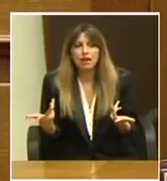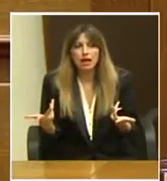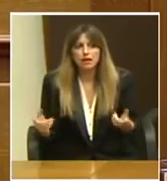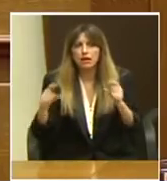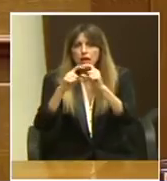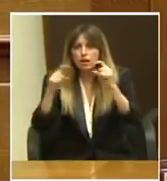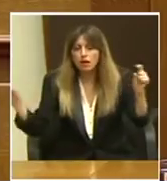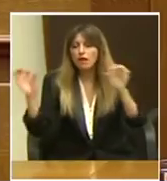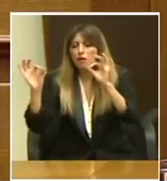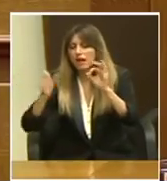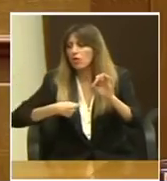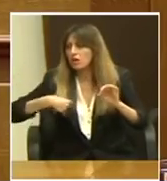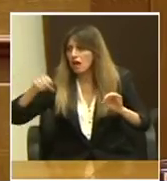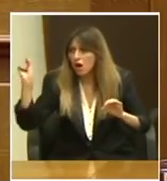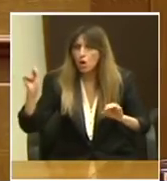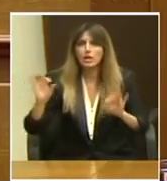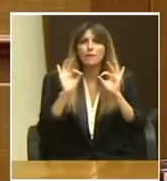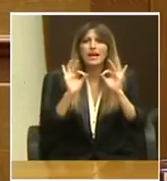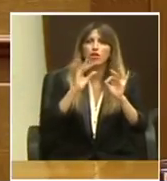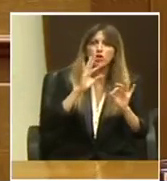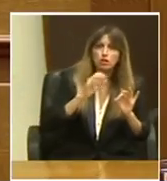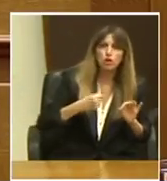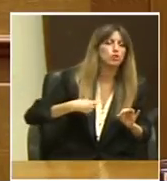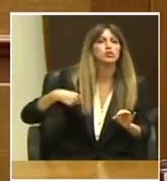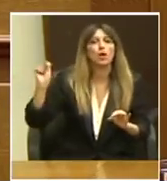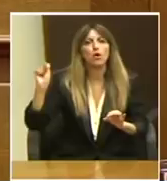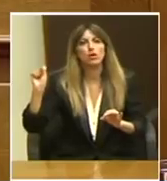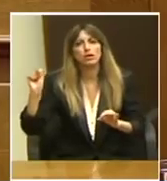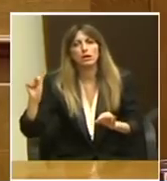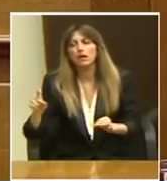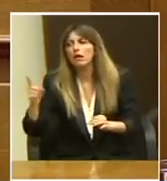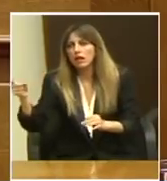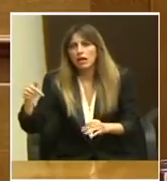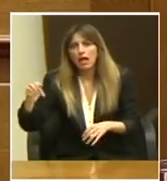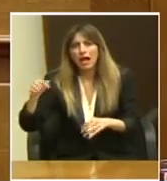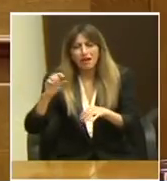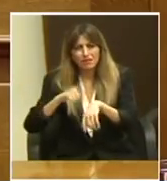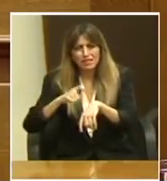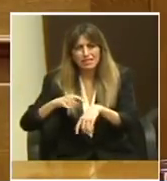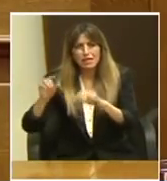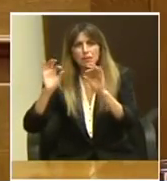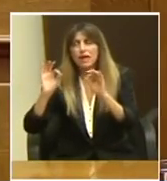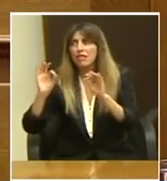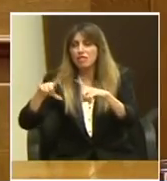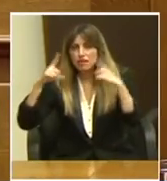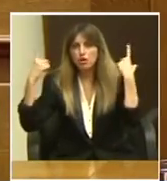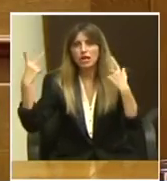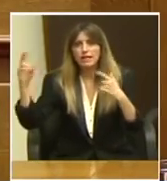την ονομασία του κράτους, αφού δεχόσασταν να λέγεται Δημοκρατία της Μακεδονίας αυτό το κράτος? Πώς θα λεγόντουσαν οι κατοικοί